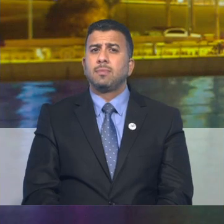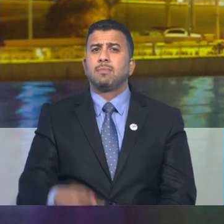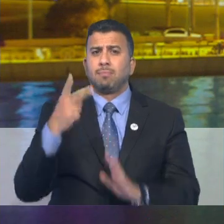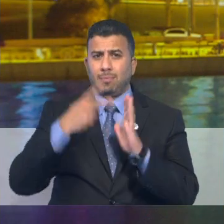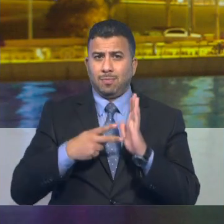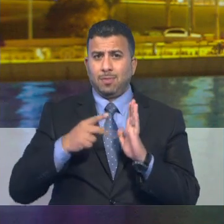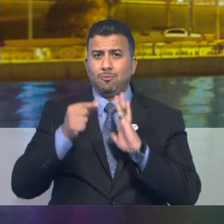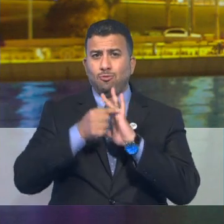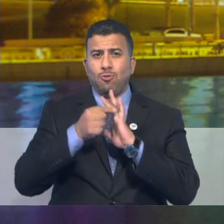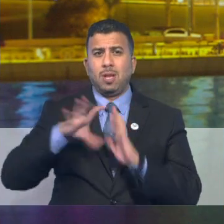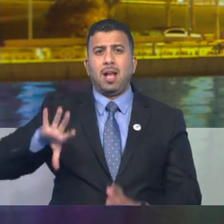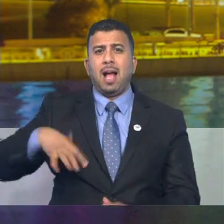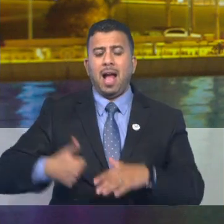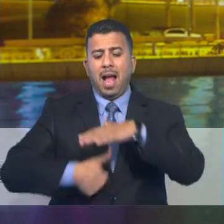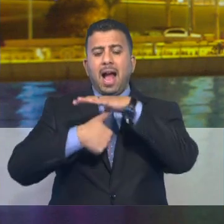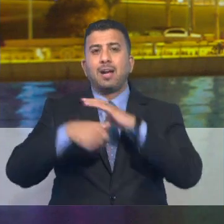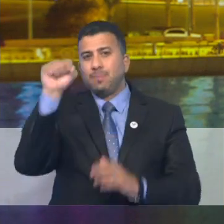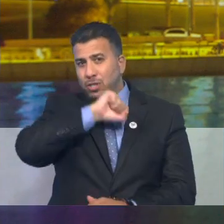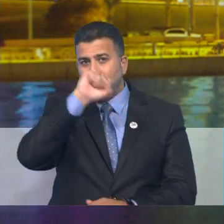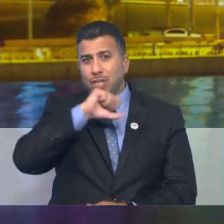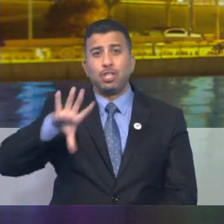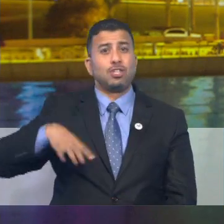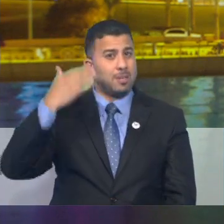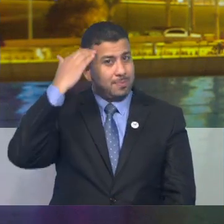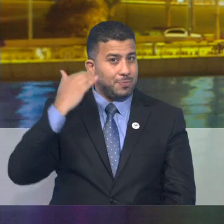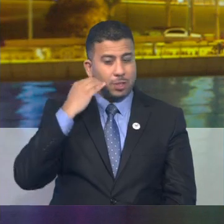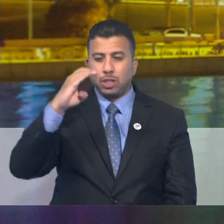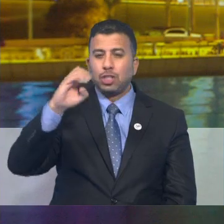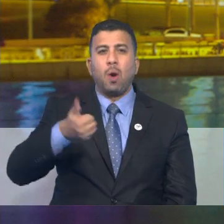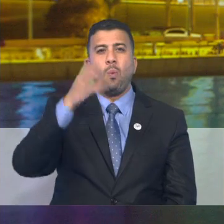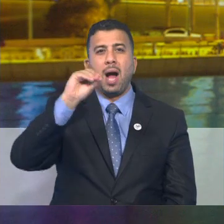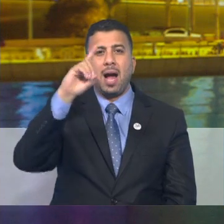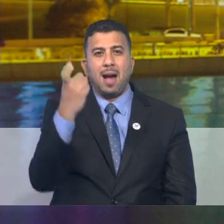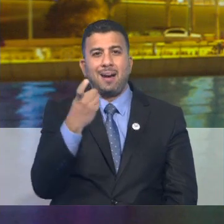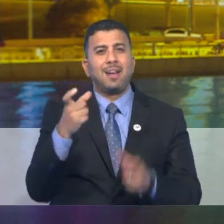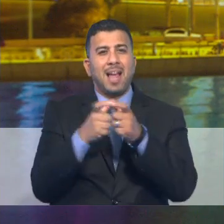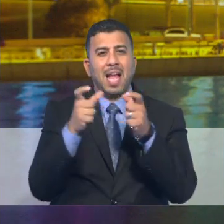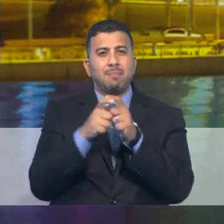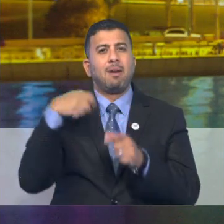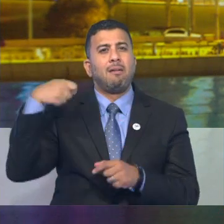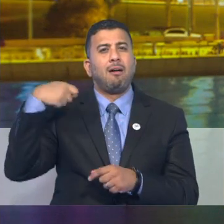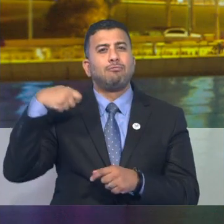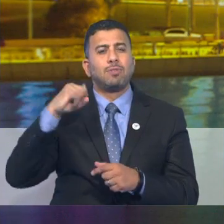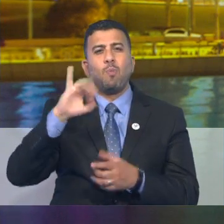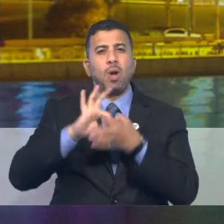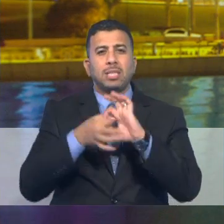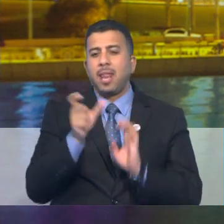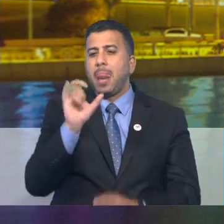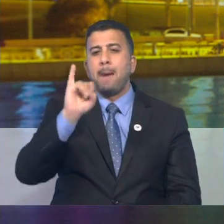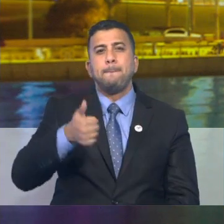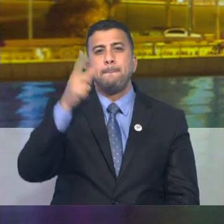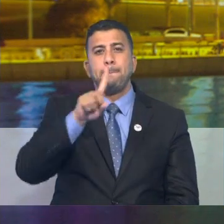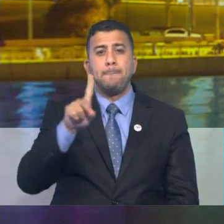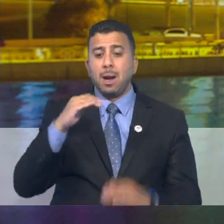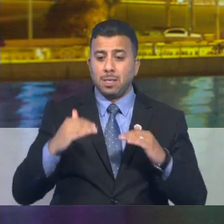اعتمدت حرم صاحب السمو حاكم الشارقة سمو الشيخة جواهر بنت محمد القاسمي رئيسة مؤسسة نماء للارتقاء بالمرأة